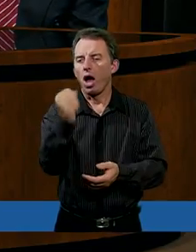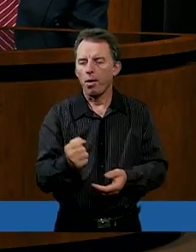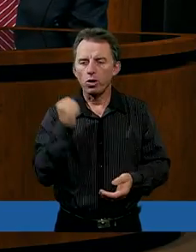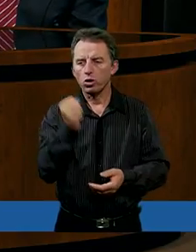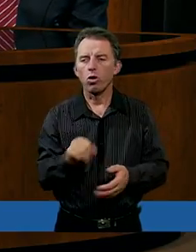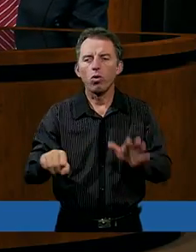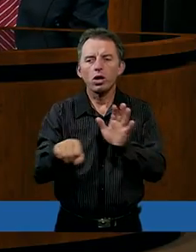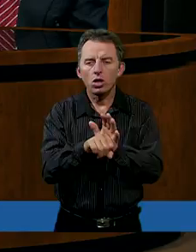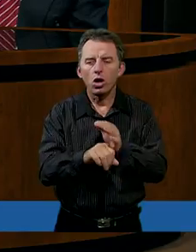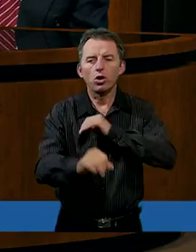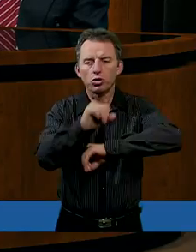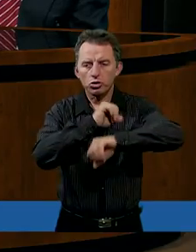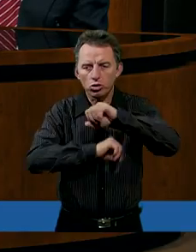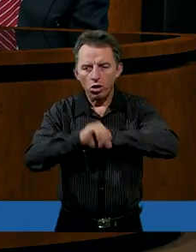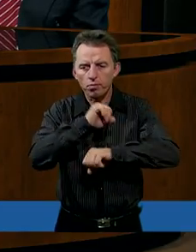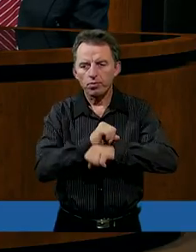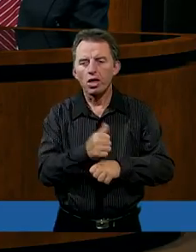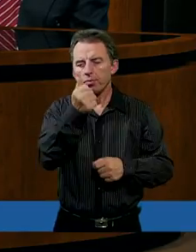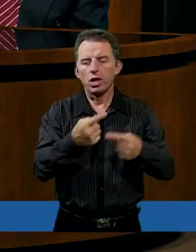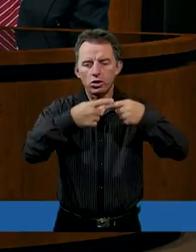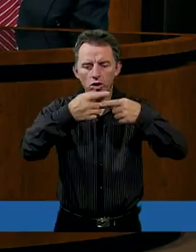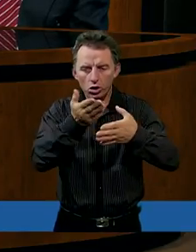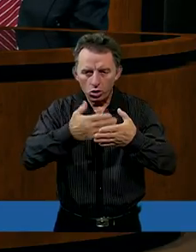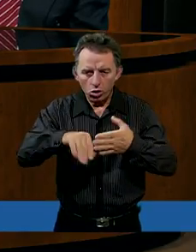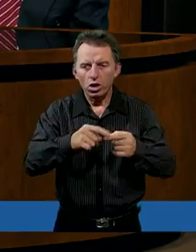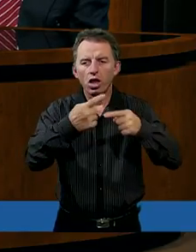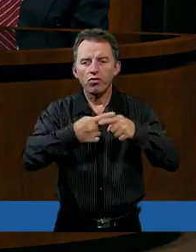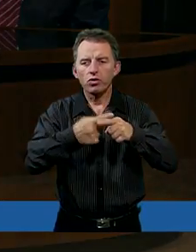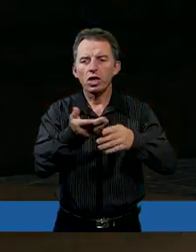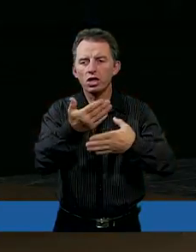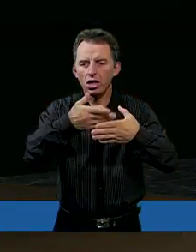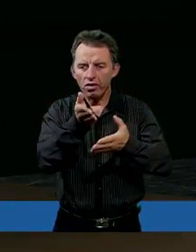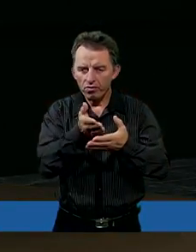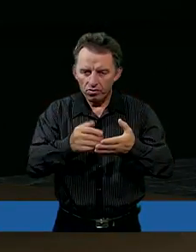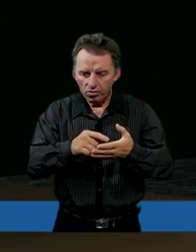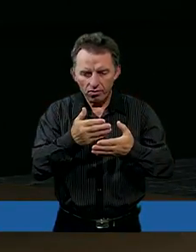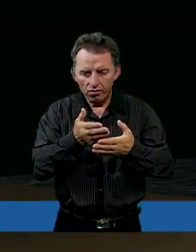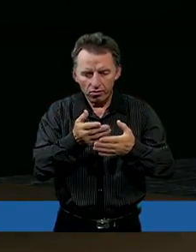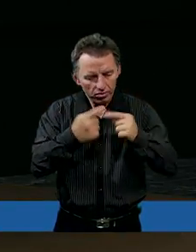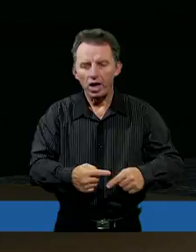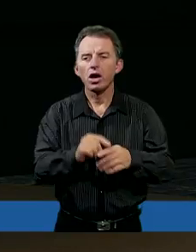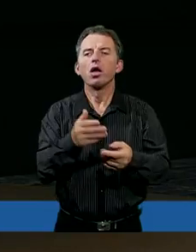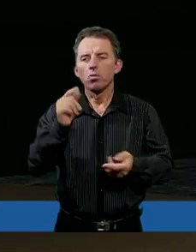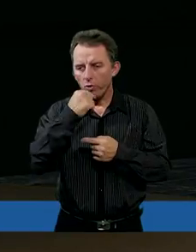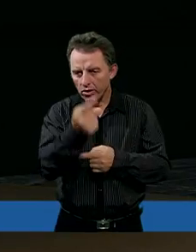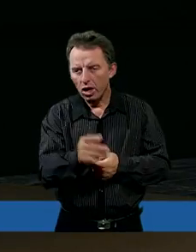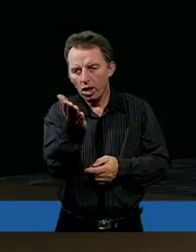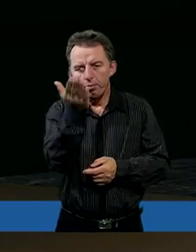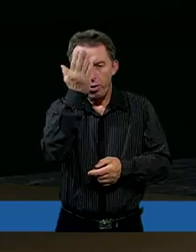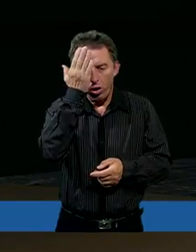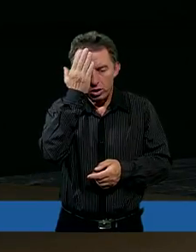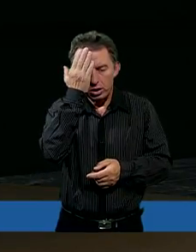do Rzymian, pierwszy rozdział, 20 wiersz, jest powiedziane, że to może być